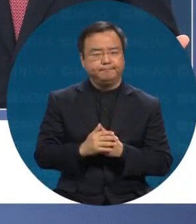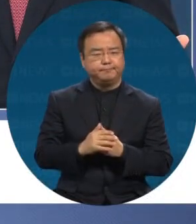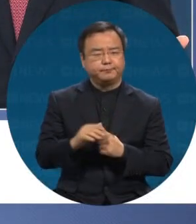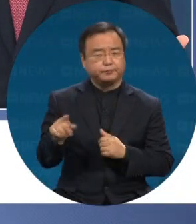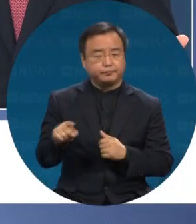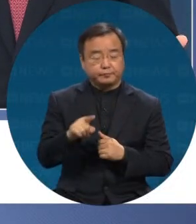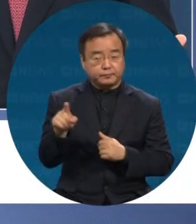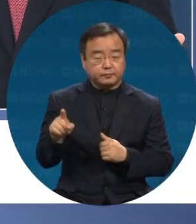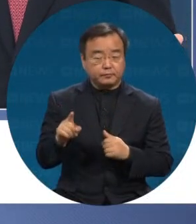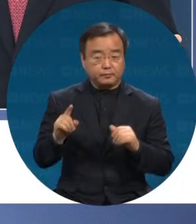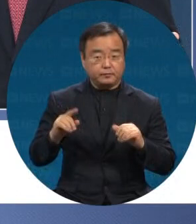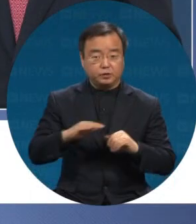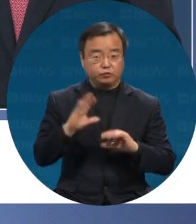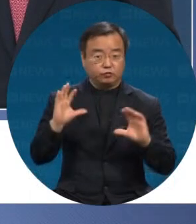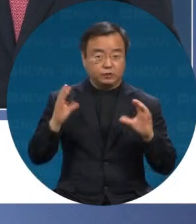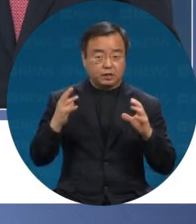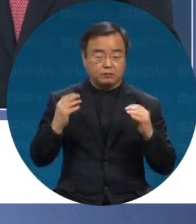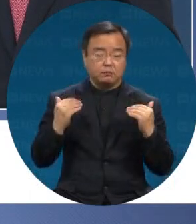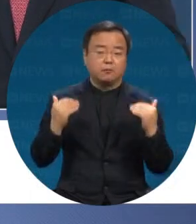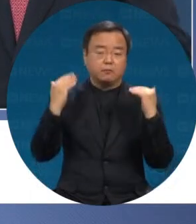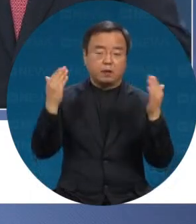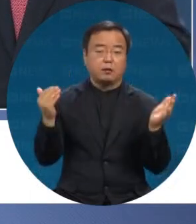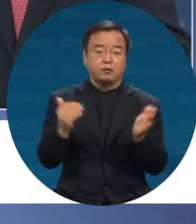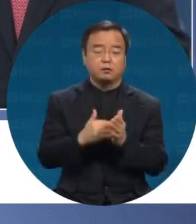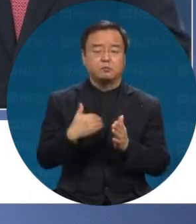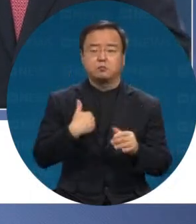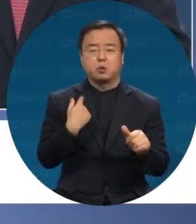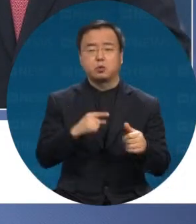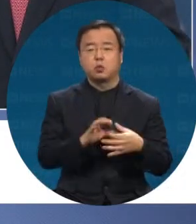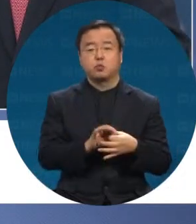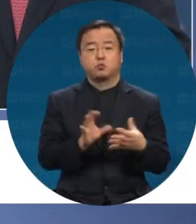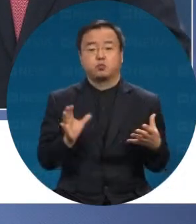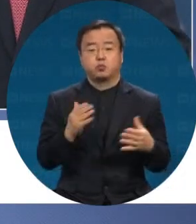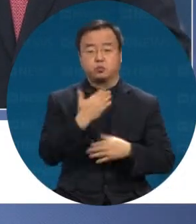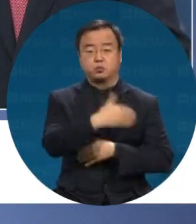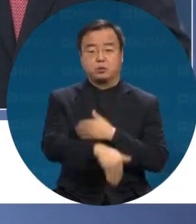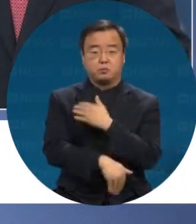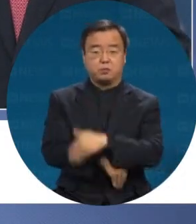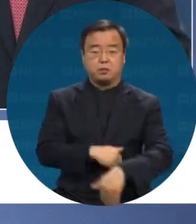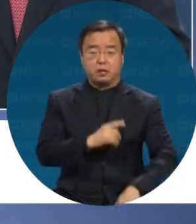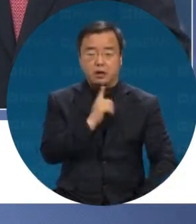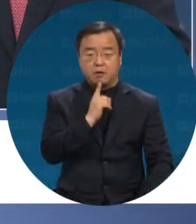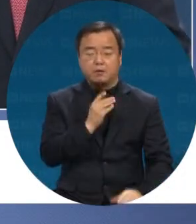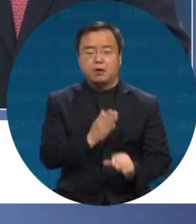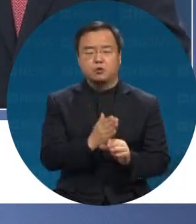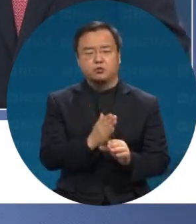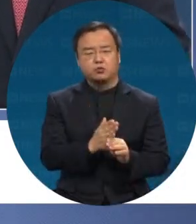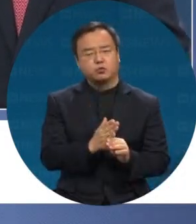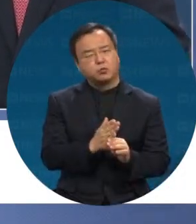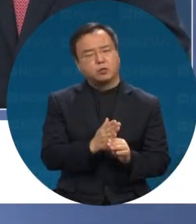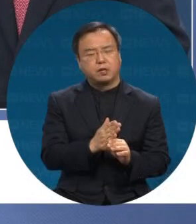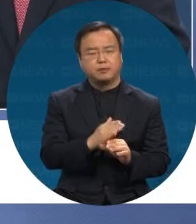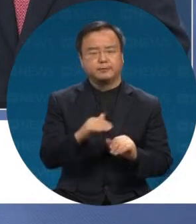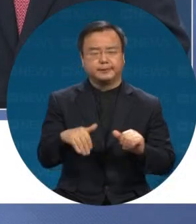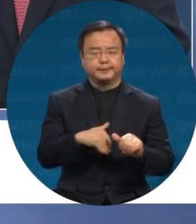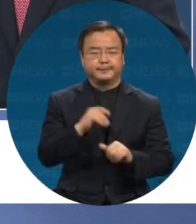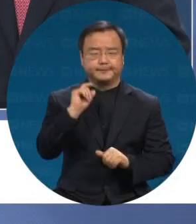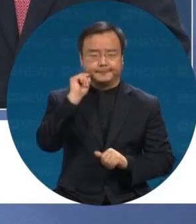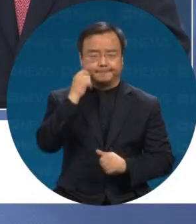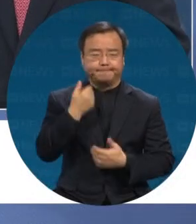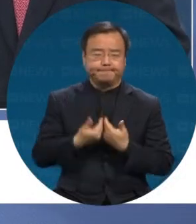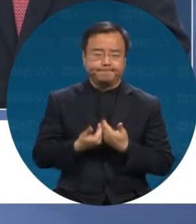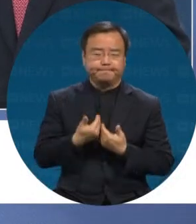우리 아이들 다 컸는데 교육감 관계없다 이런 얘기를 하시는 분도 계시고 홍보에 어려운 점이 있어서이 선거제도